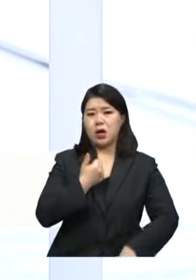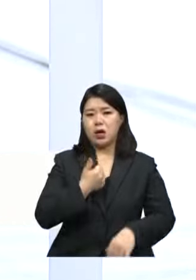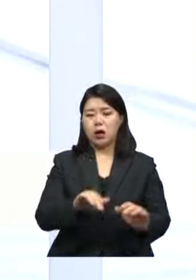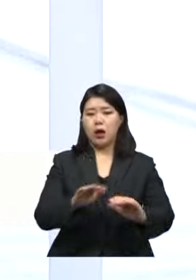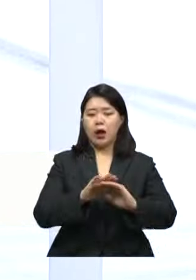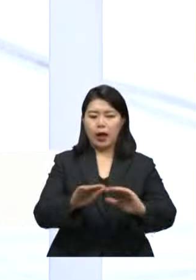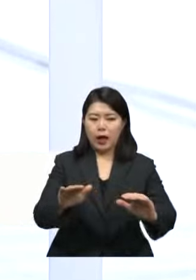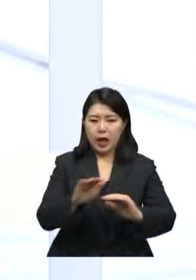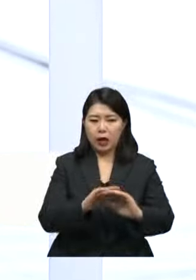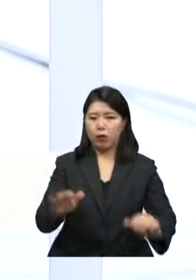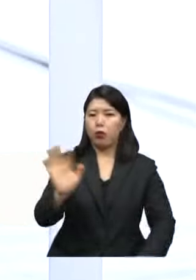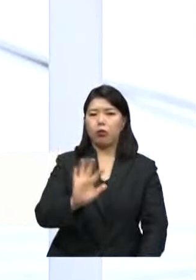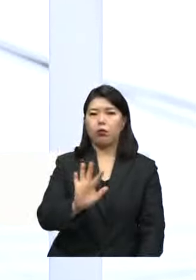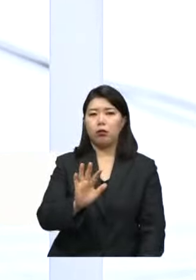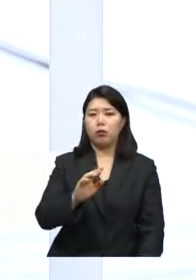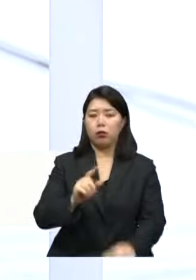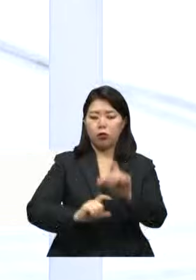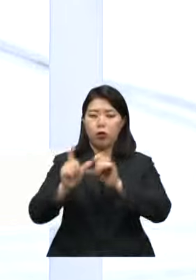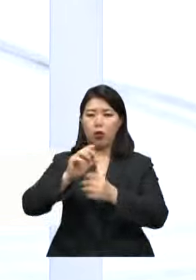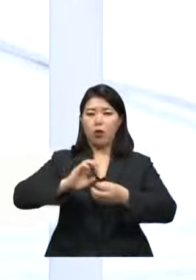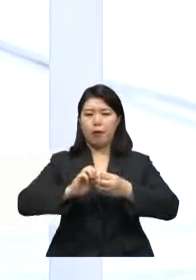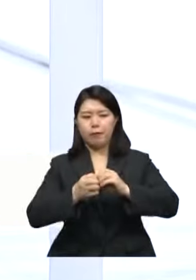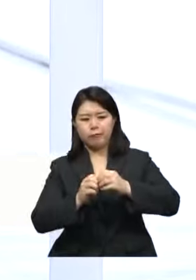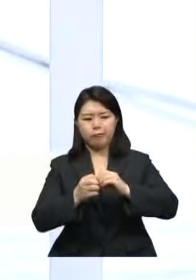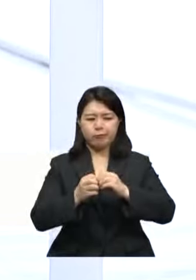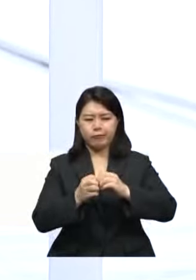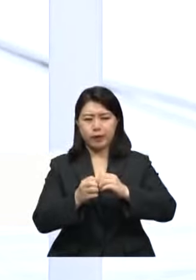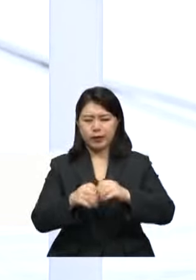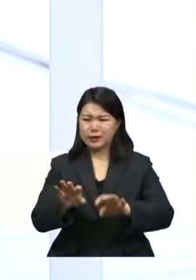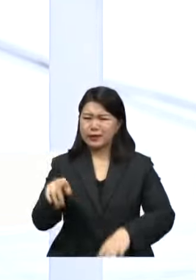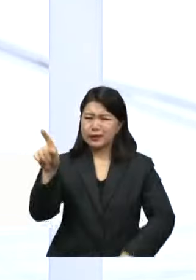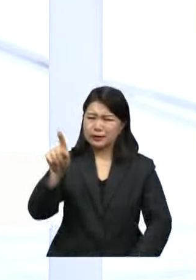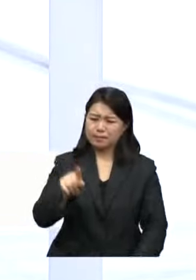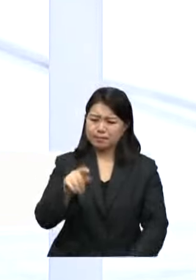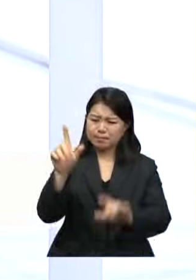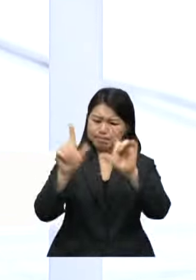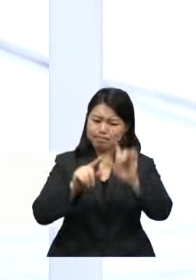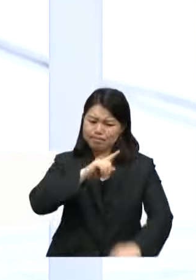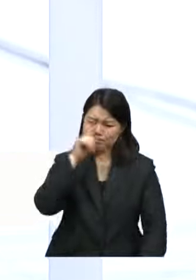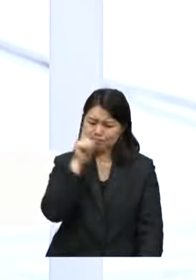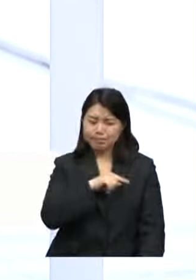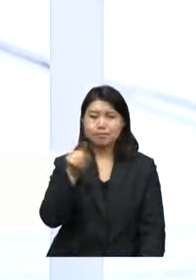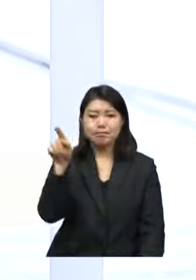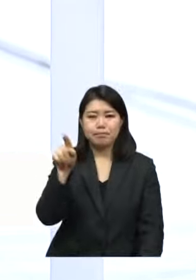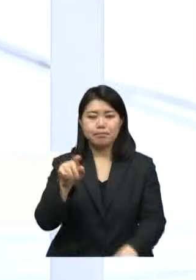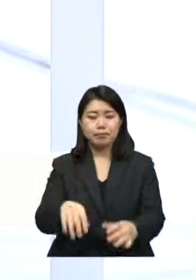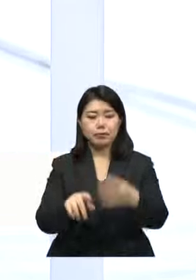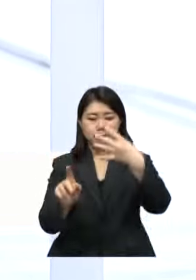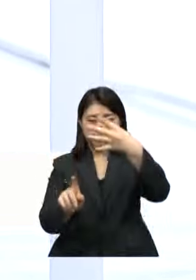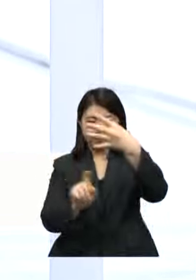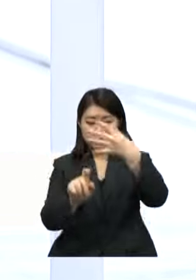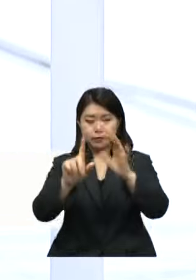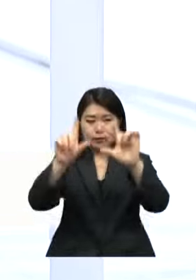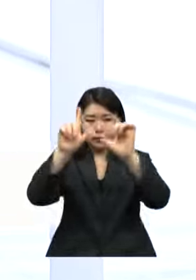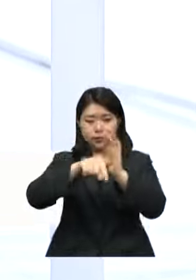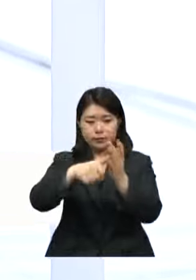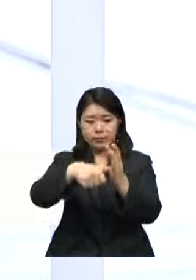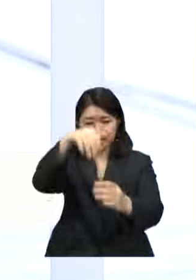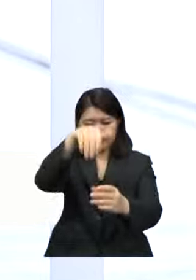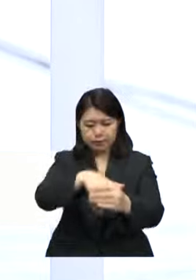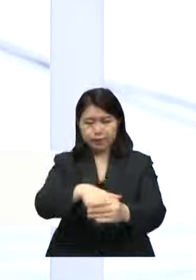달래고 해결하기는커녕 그걸 조작하려고 하는 이 싸가지 없는 짓을 이번 4월 10일